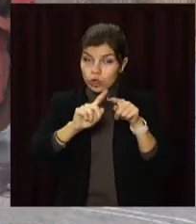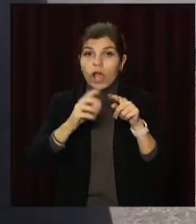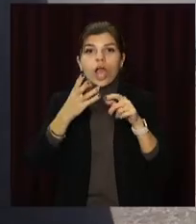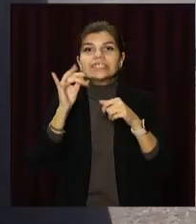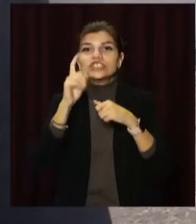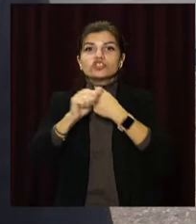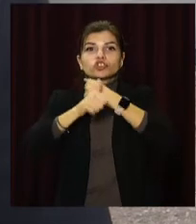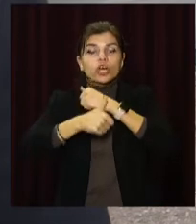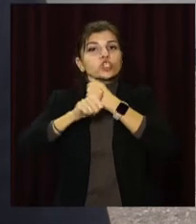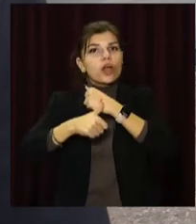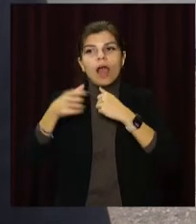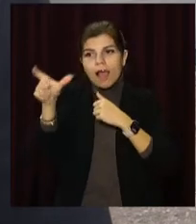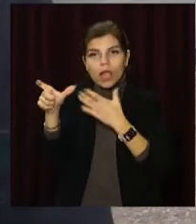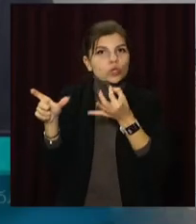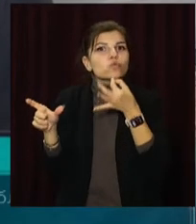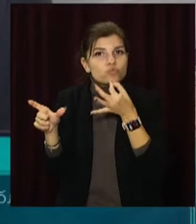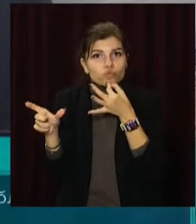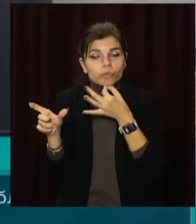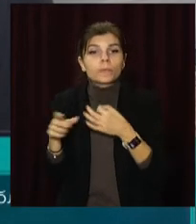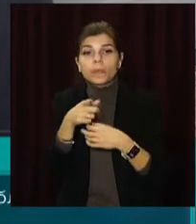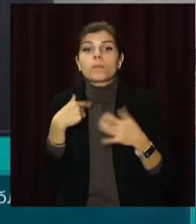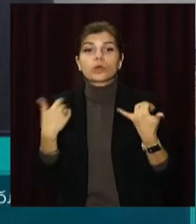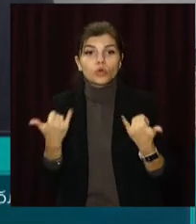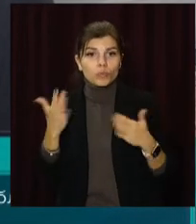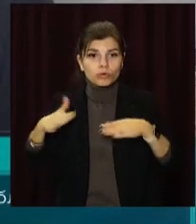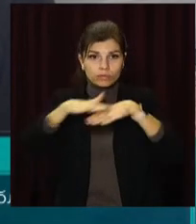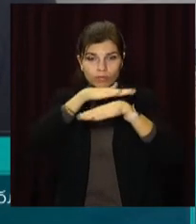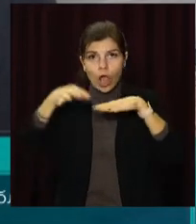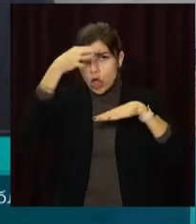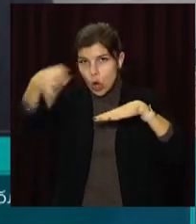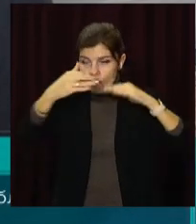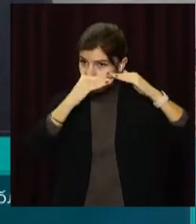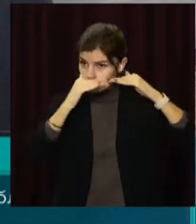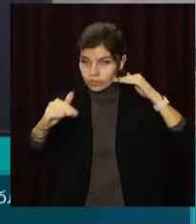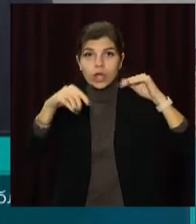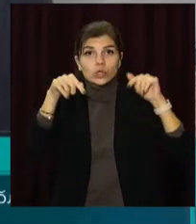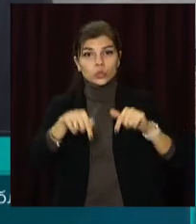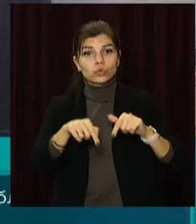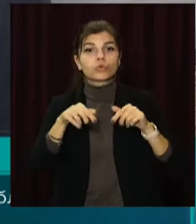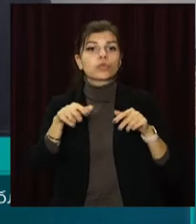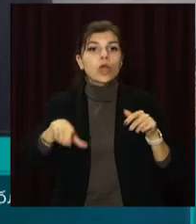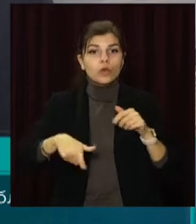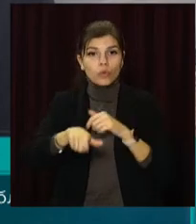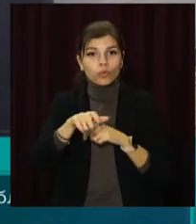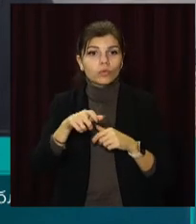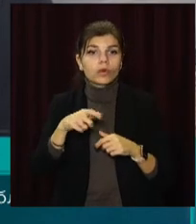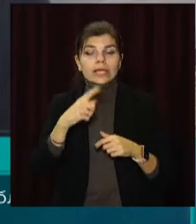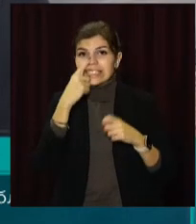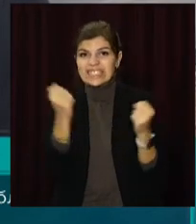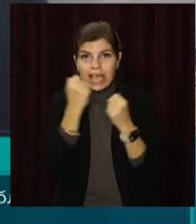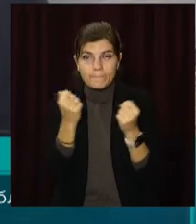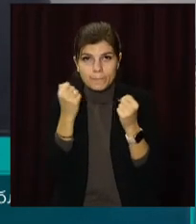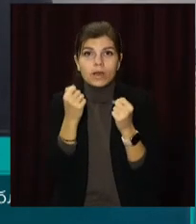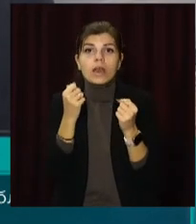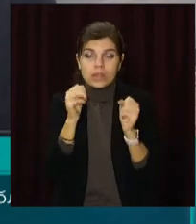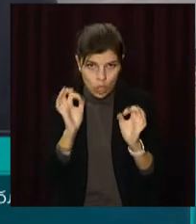завершені. Сьогодні ми вже майже закінчимо, вирівнюючи шар асфальтобетону. У цьому стані дорога перезимує. І ще